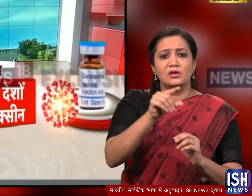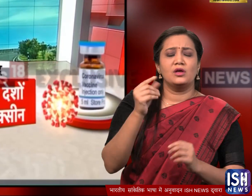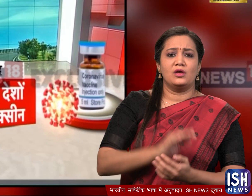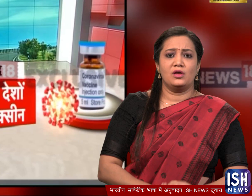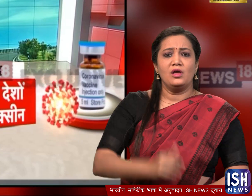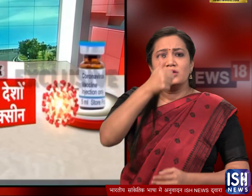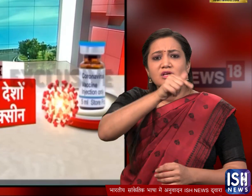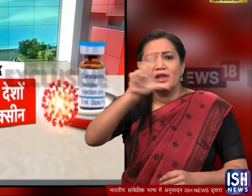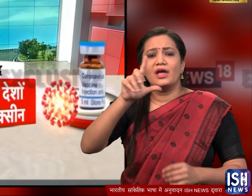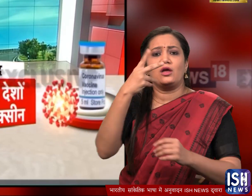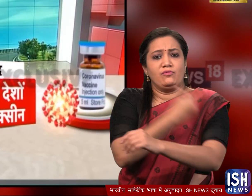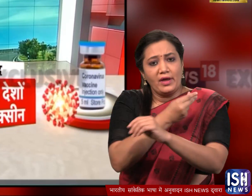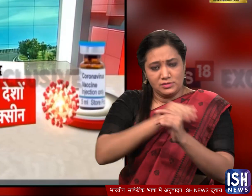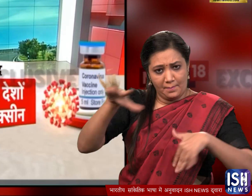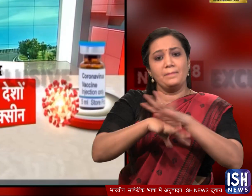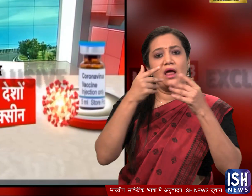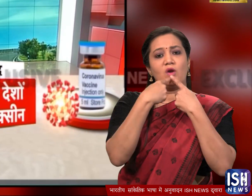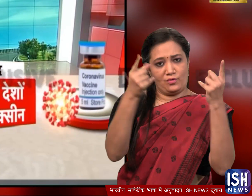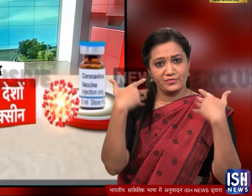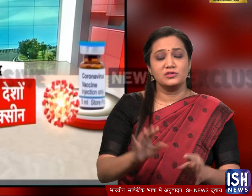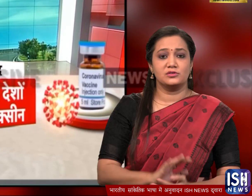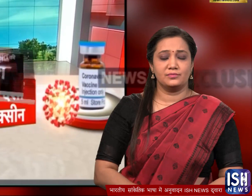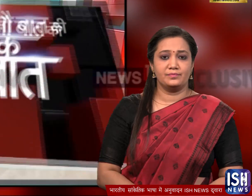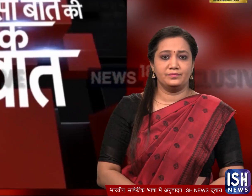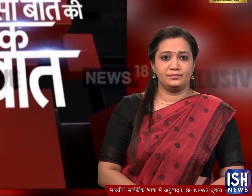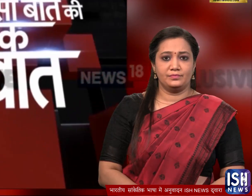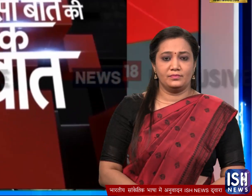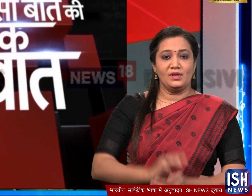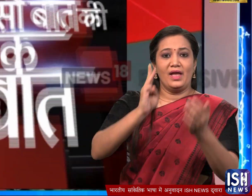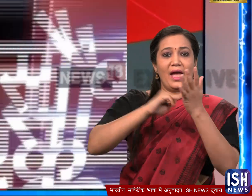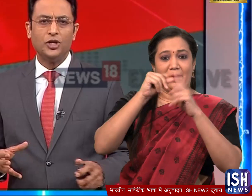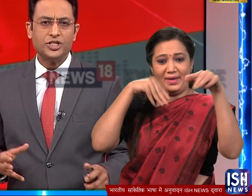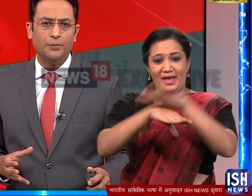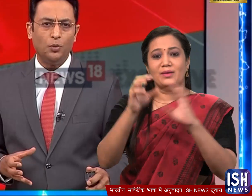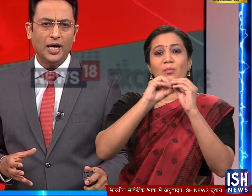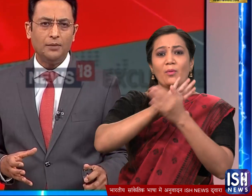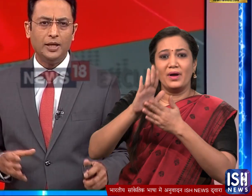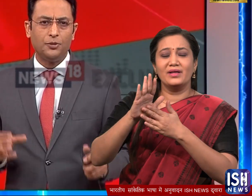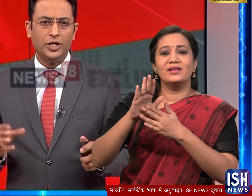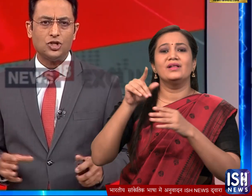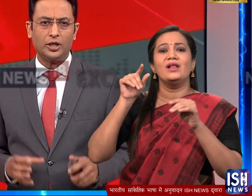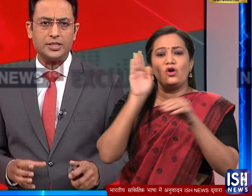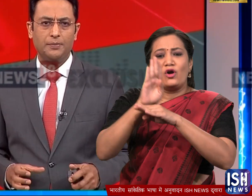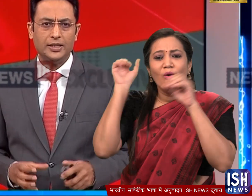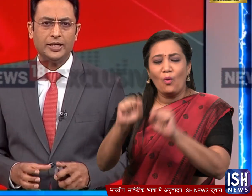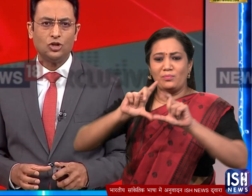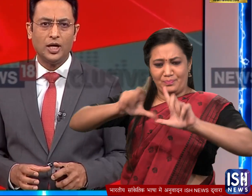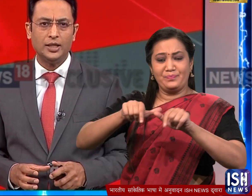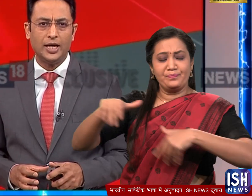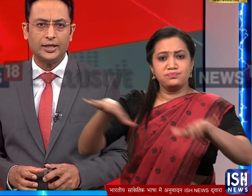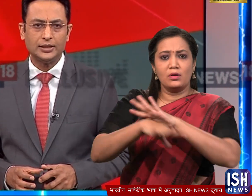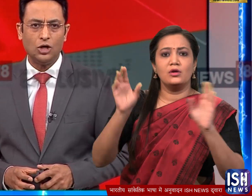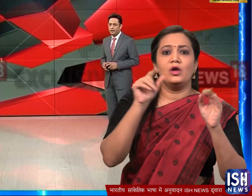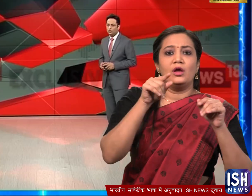देशों को भी करीब 6 लाख कोरोना वैक्सीन की डोज देने का ऐलान किया था। मध्य प्रदेश के भोपाल में प्रदेश कांग्रेस की बैठक के